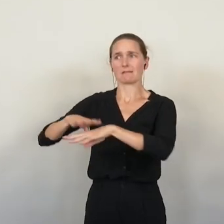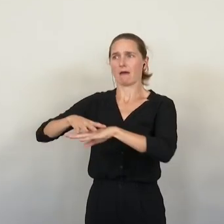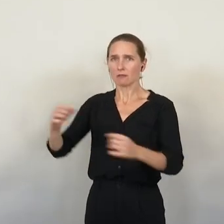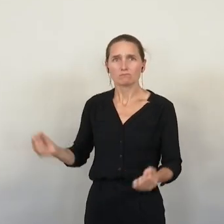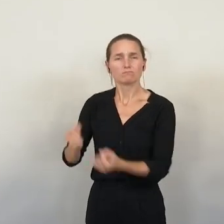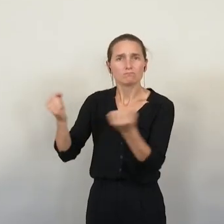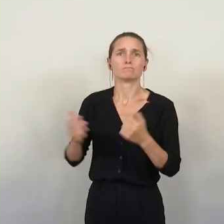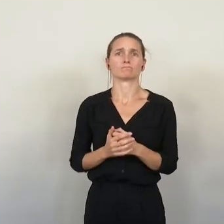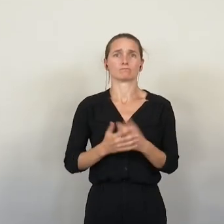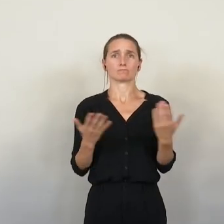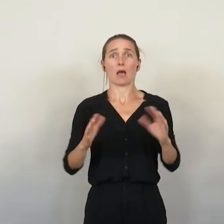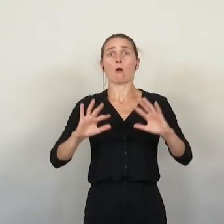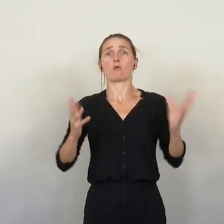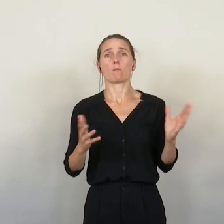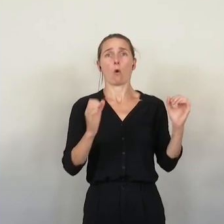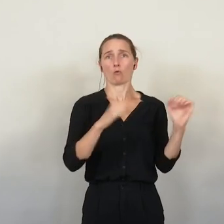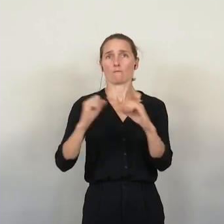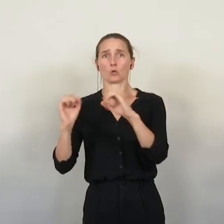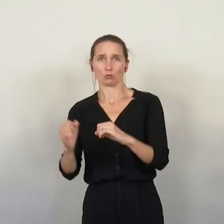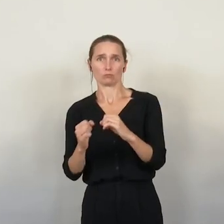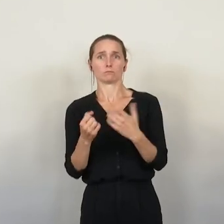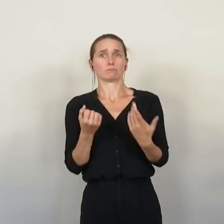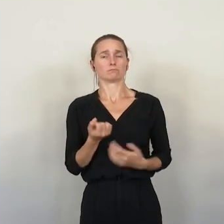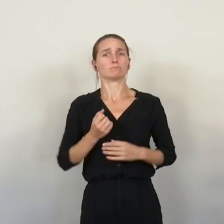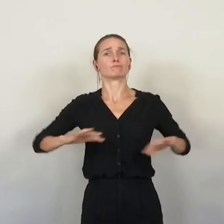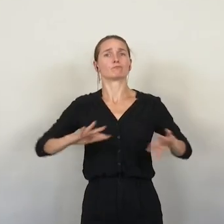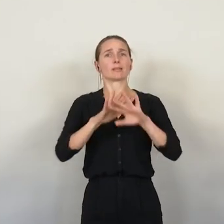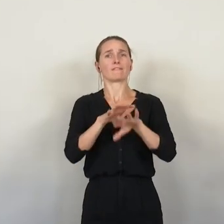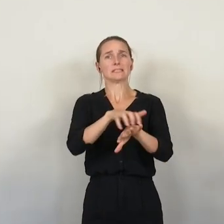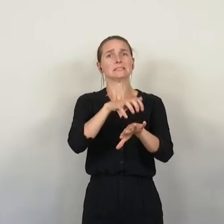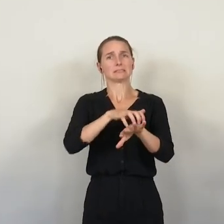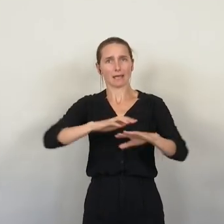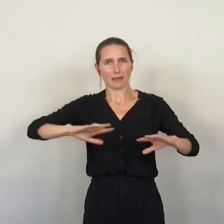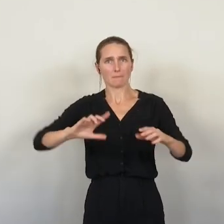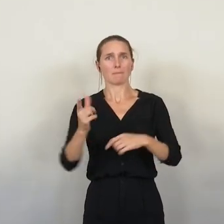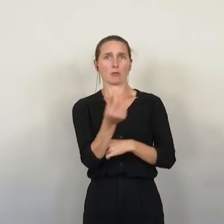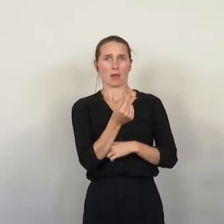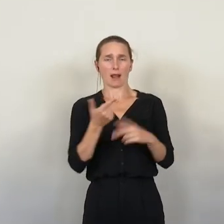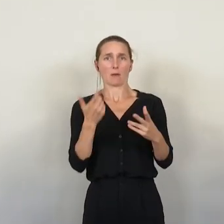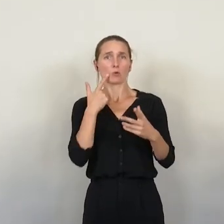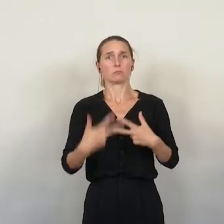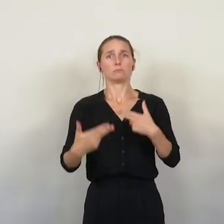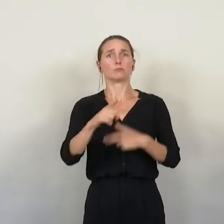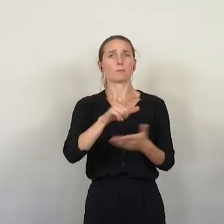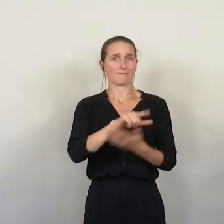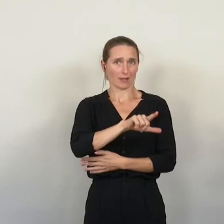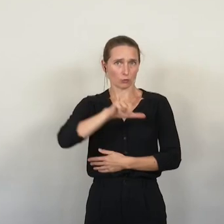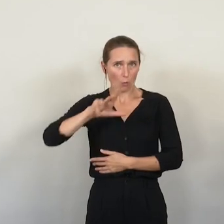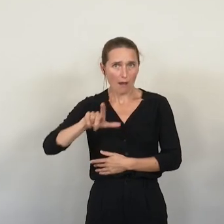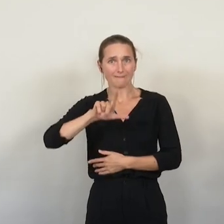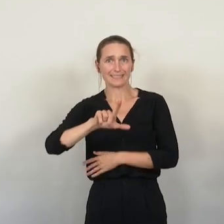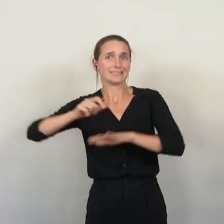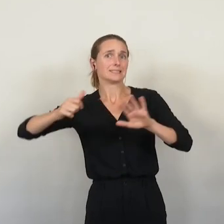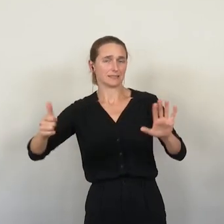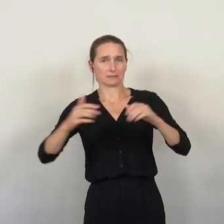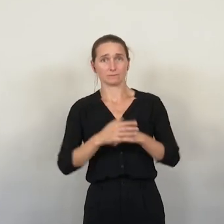établies en partenariat avec la CAF de l'iser pour la période 2023 2026 pendant toute l'année 2022